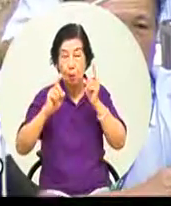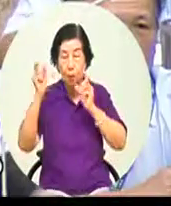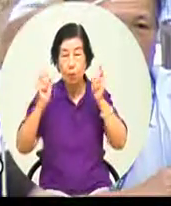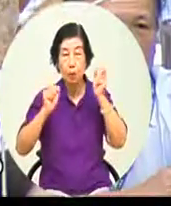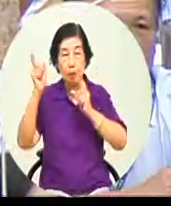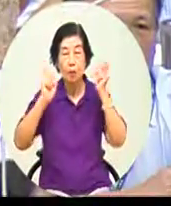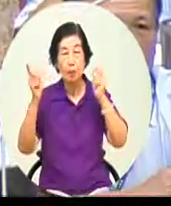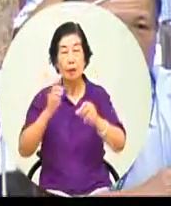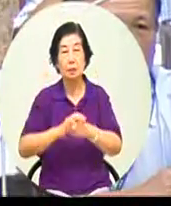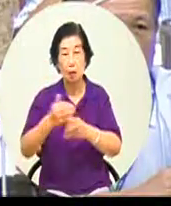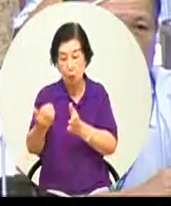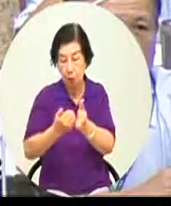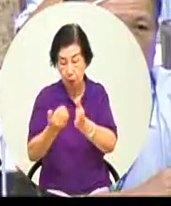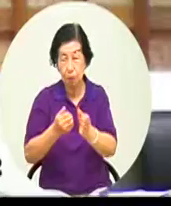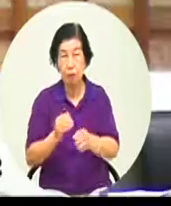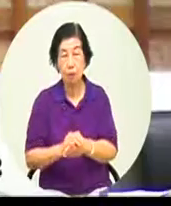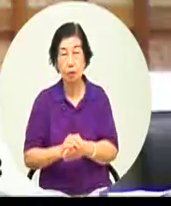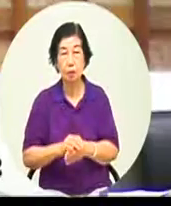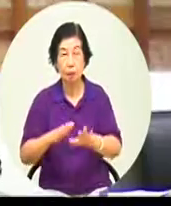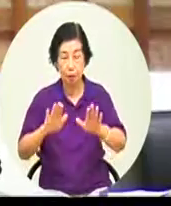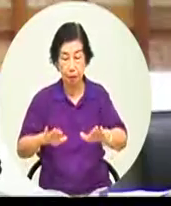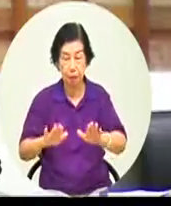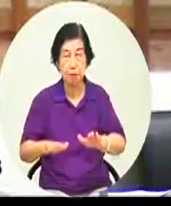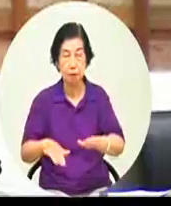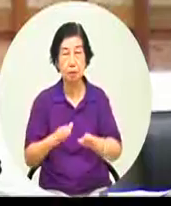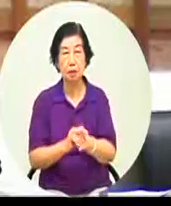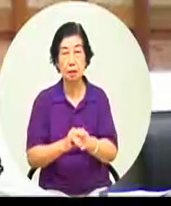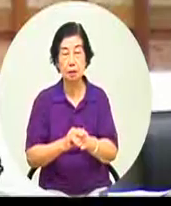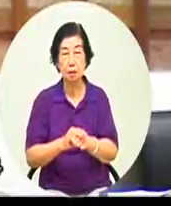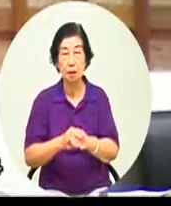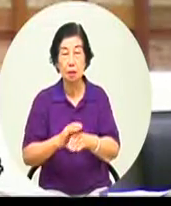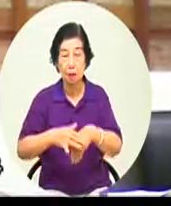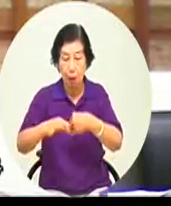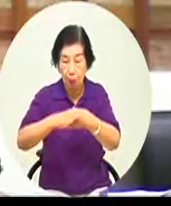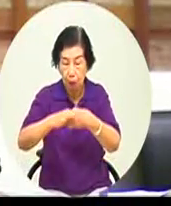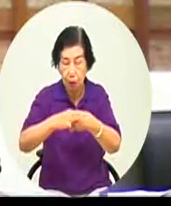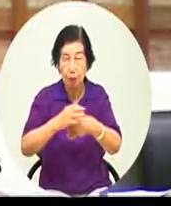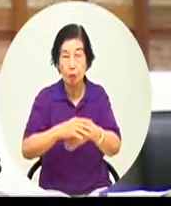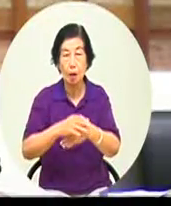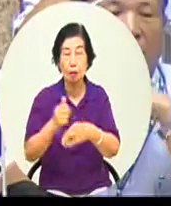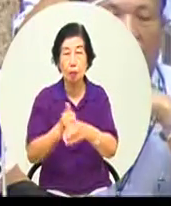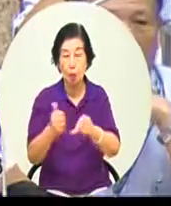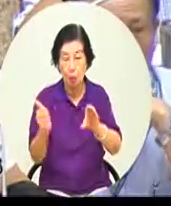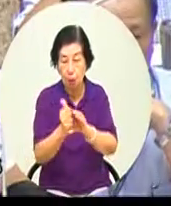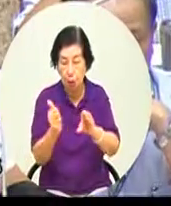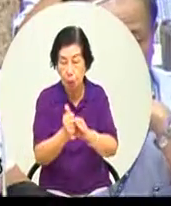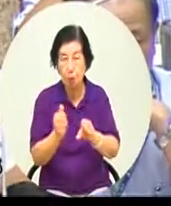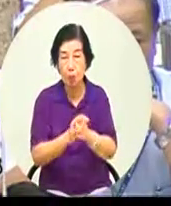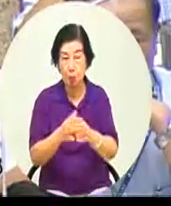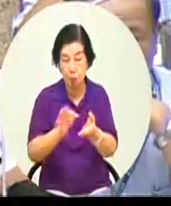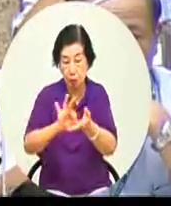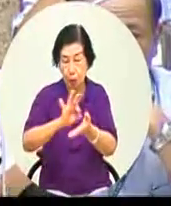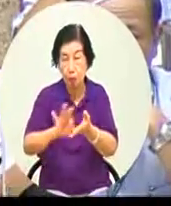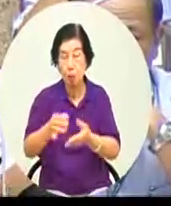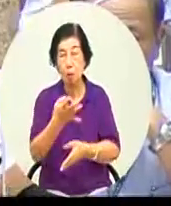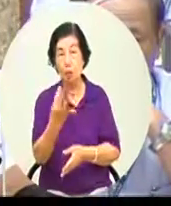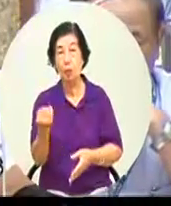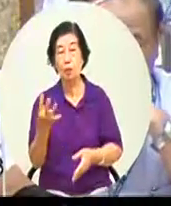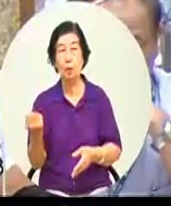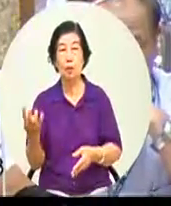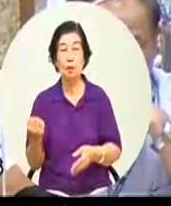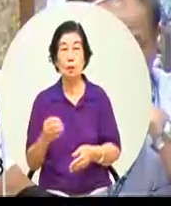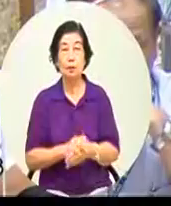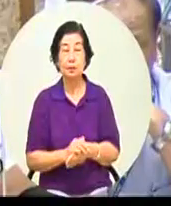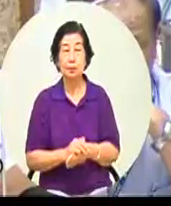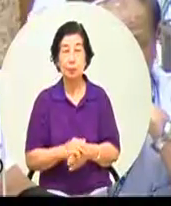概 没有问你们。目前为止，我们的整个的试营运的这个成本是多少嘛？ 试营运的成本差不多，整个合